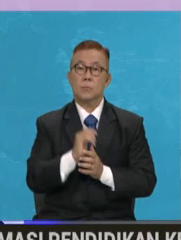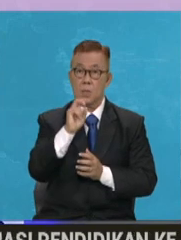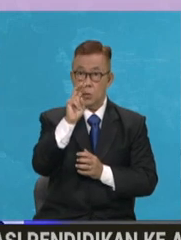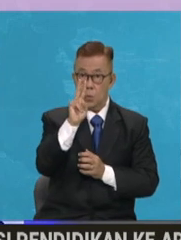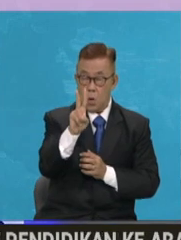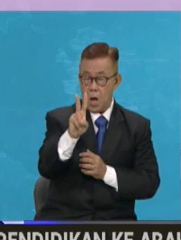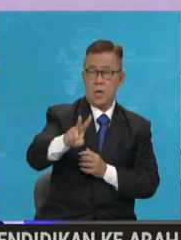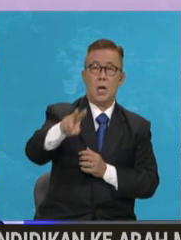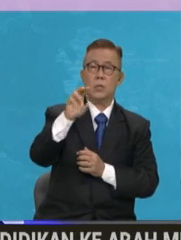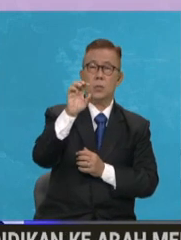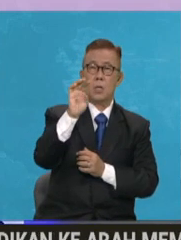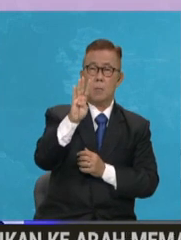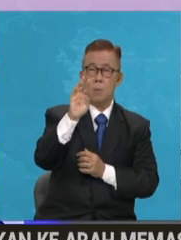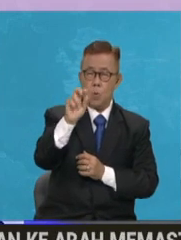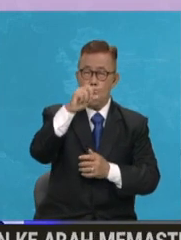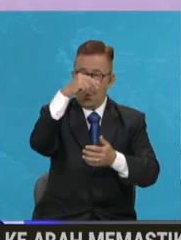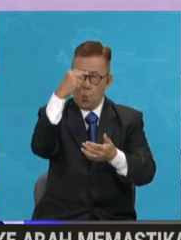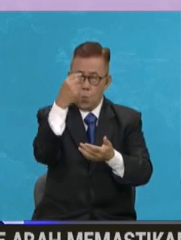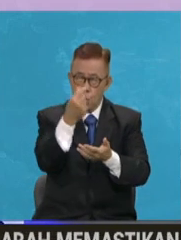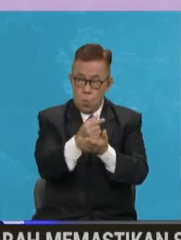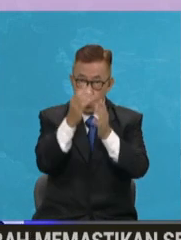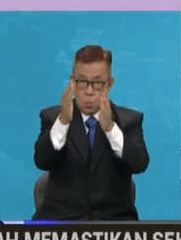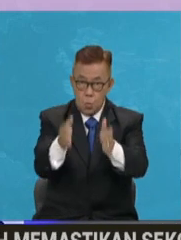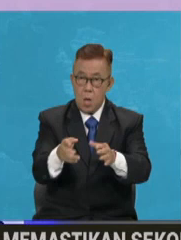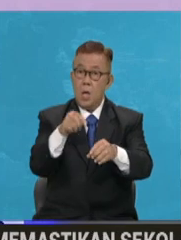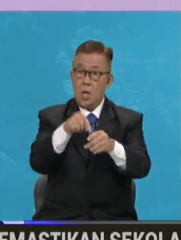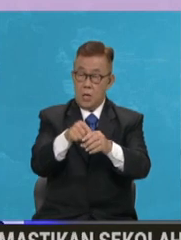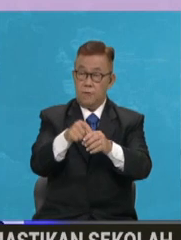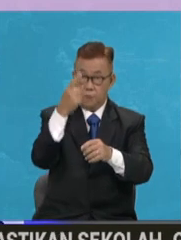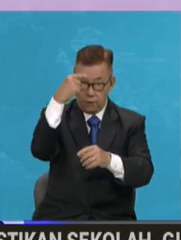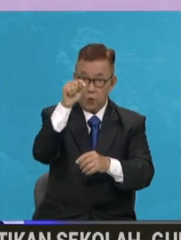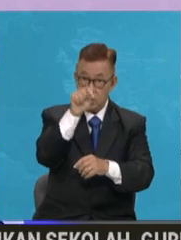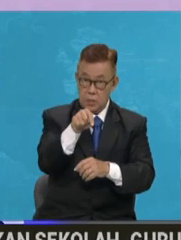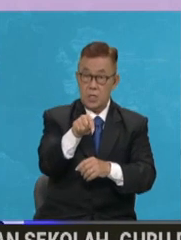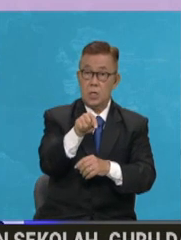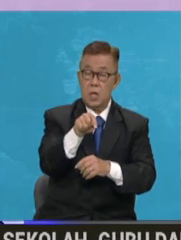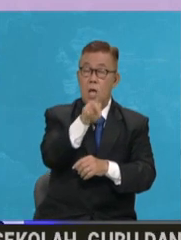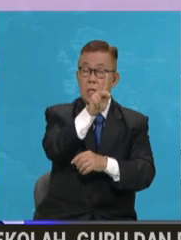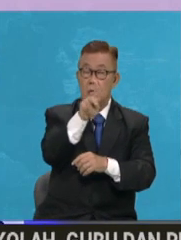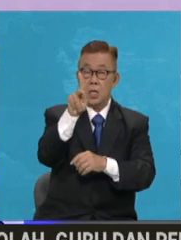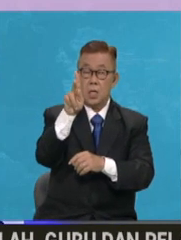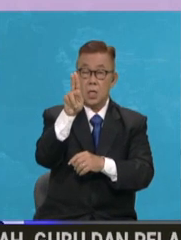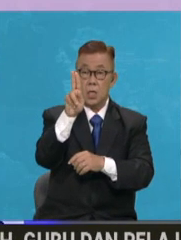243 bakal graduan akan diraihkan dalam majelis University